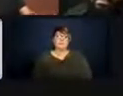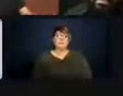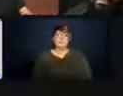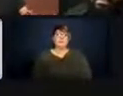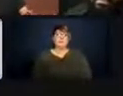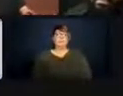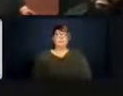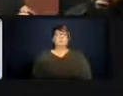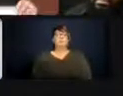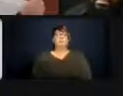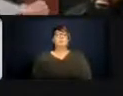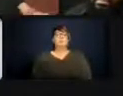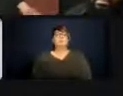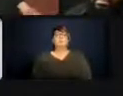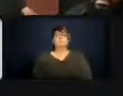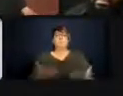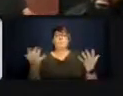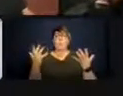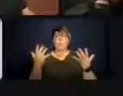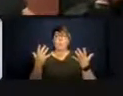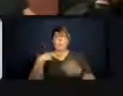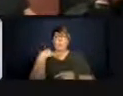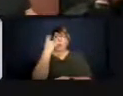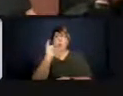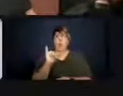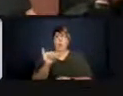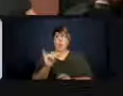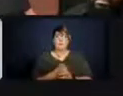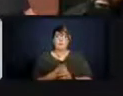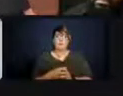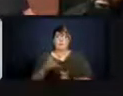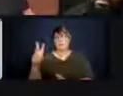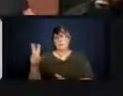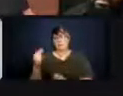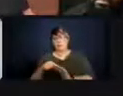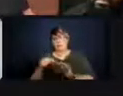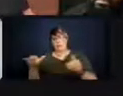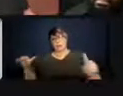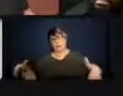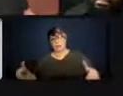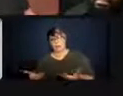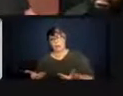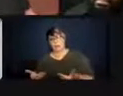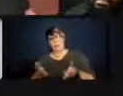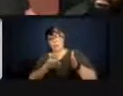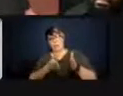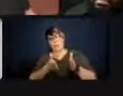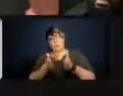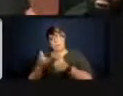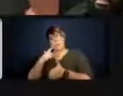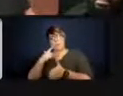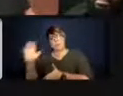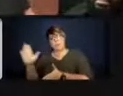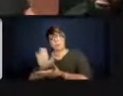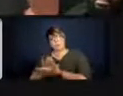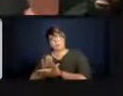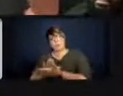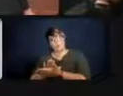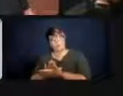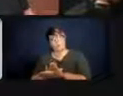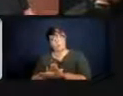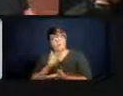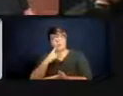klabu inayohusiana na jambo hili. Kwa hivyo kila mtu aliweza kufaidika. hapa, tunaona katika darasa